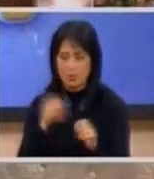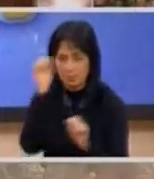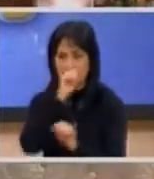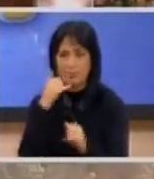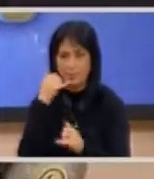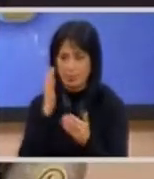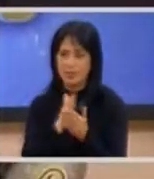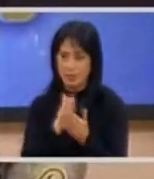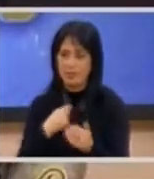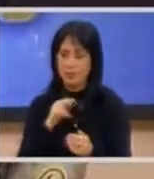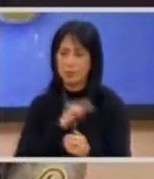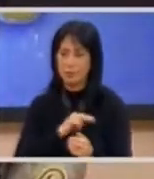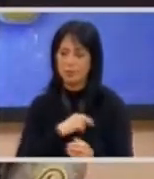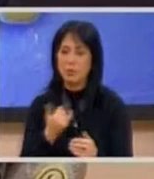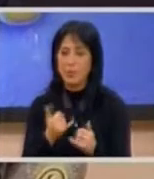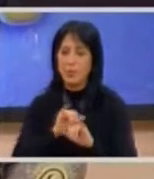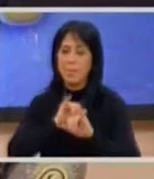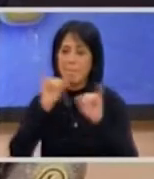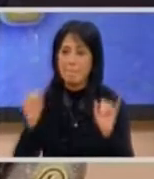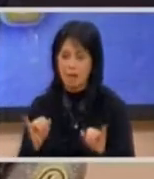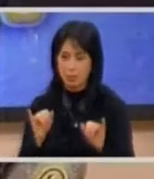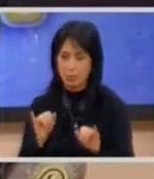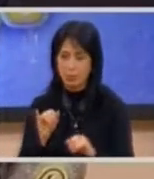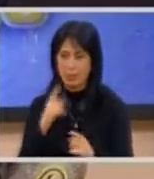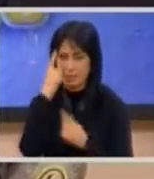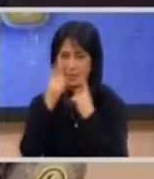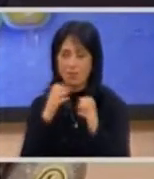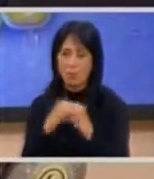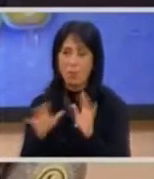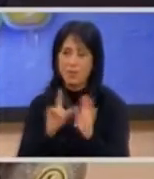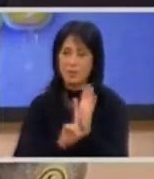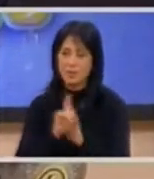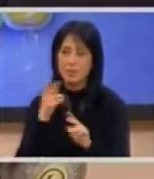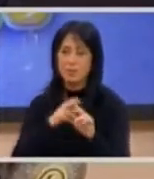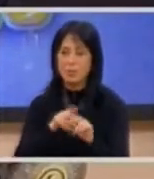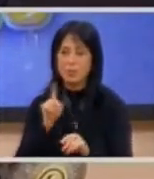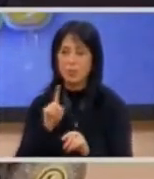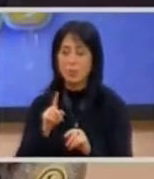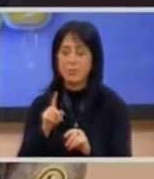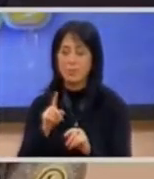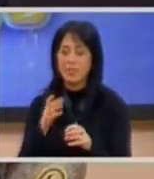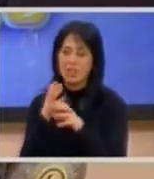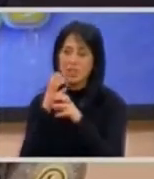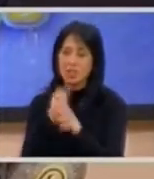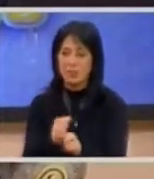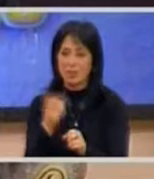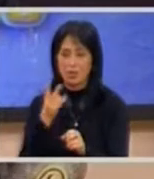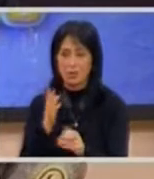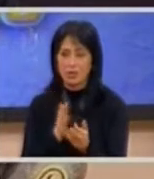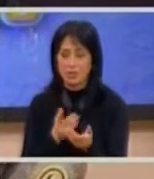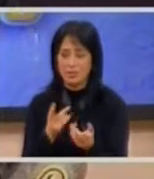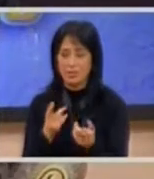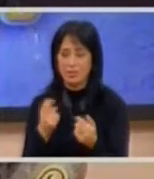ვიღებთ, ჩვენ მუშაობთ ახლა ფართო საინფორმაციო კამპანიას ვიწყებთ იმისთვის, რომ ესე რომ ვთქვათ, შემცირდეს არამიზნობრივი